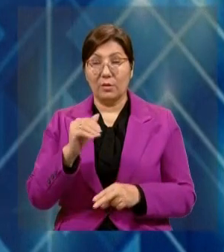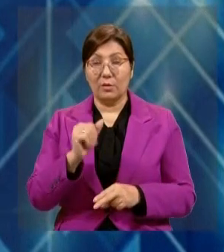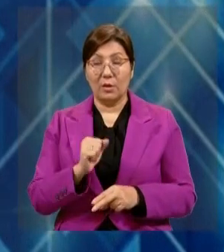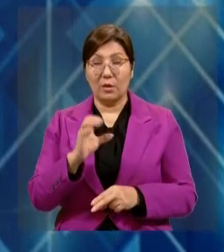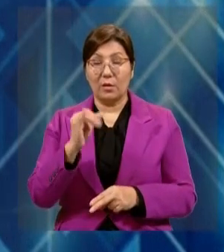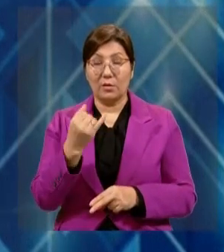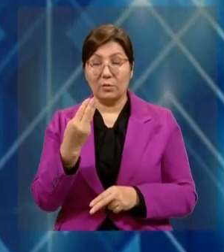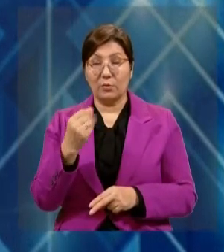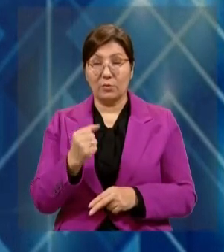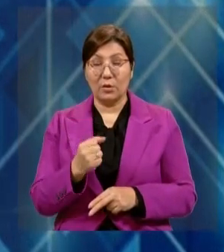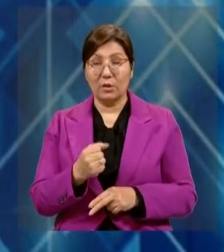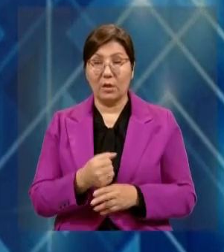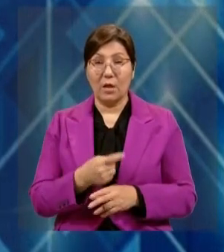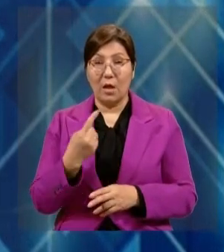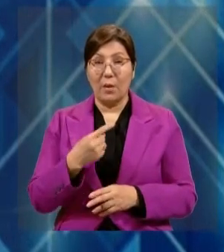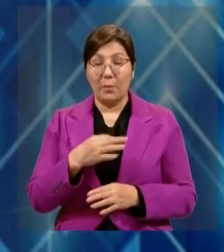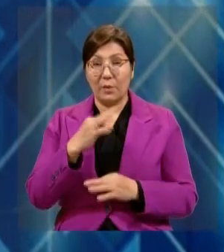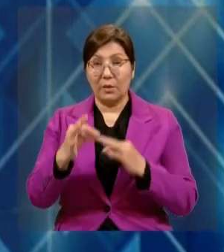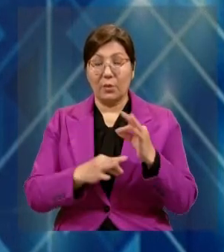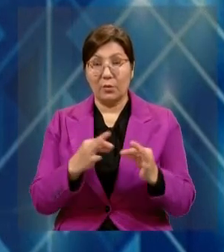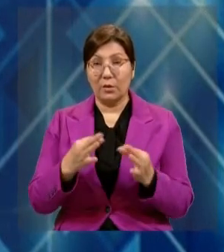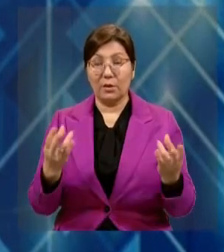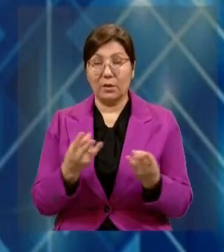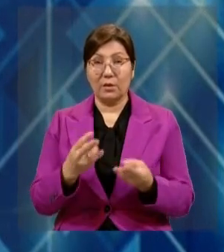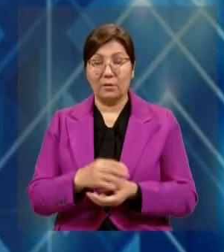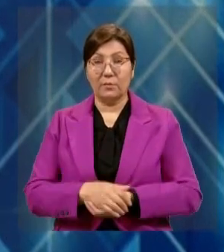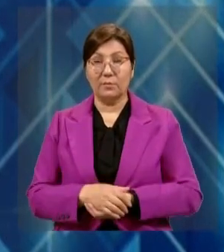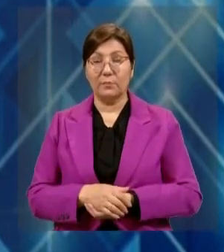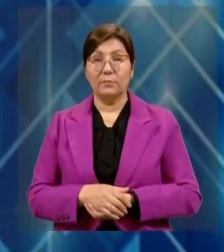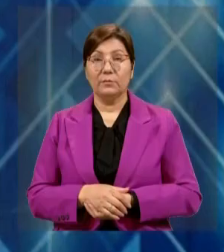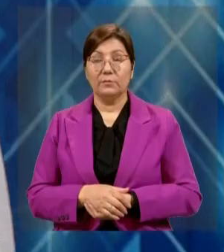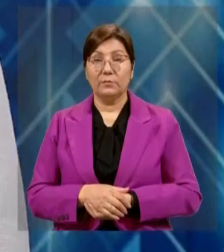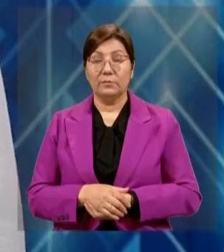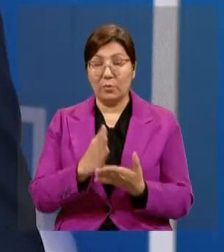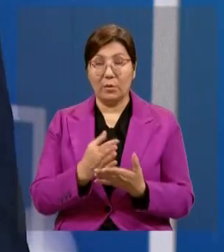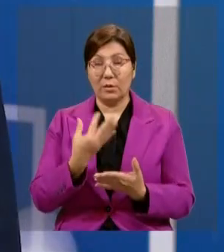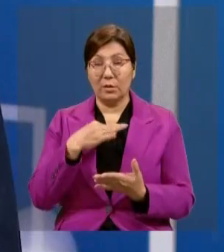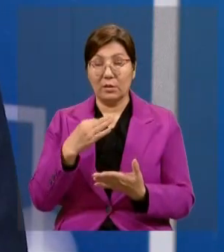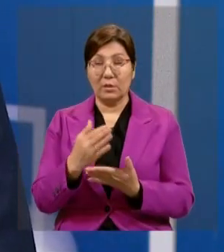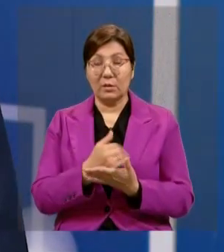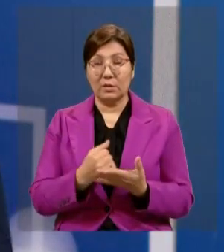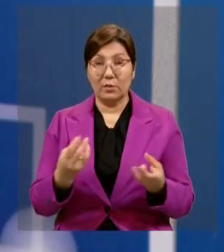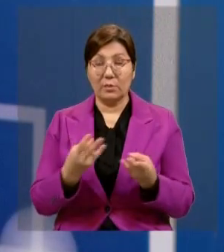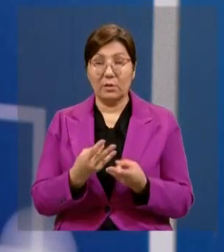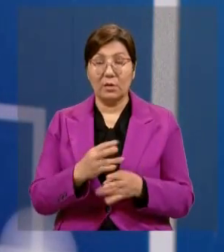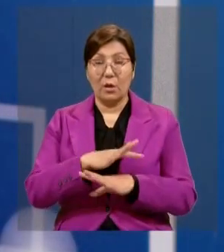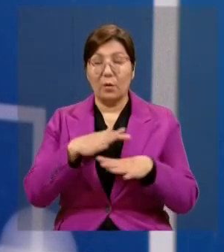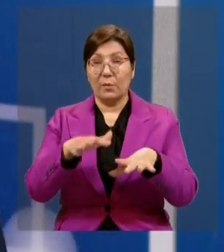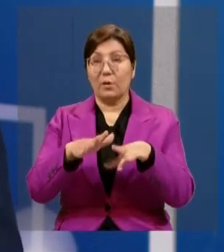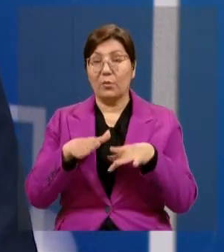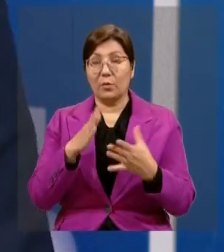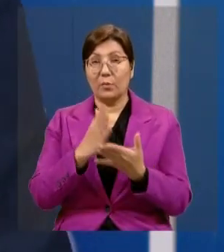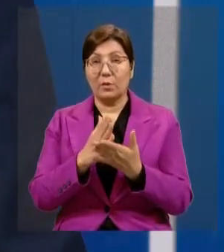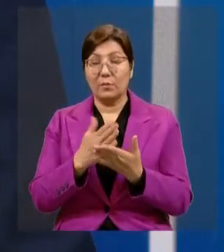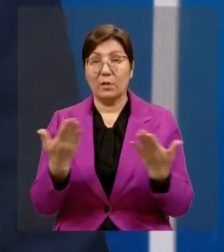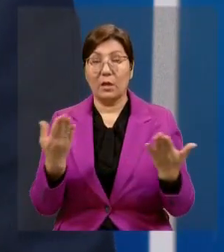бір тәулікте жеткізуіміз керек. Бір тәулік ішінде, әйтпесе? Әйтпесе, бұл кетеді. Бізді қарап отырған қаншама көрермен бар.